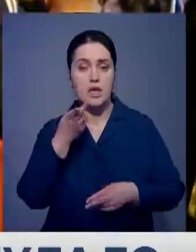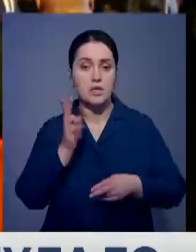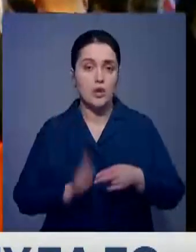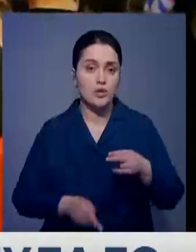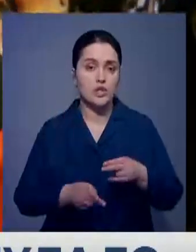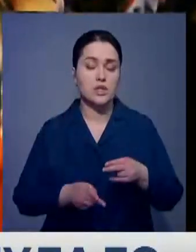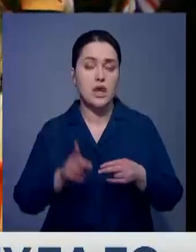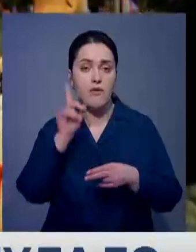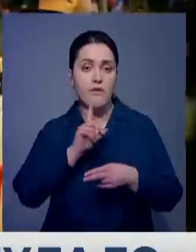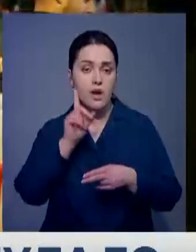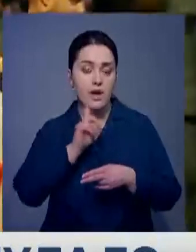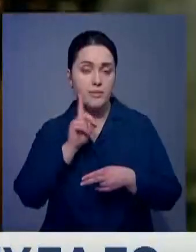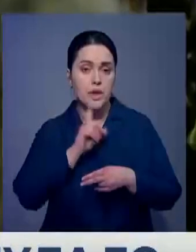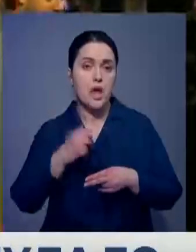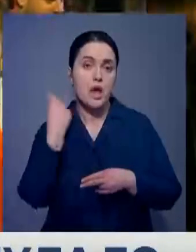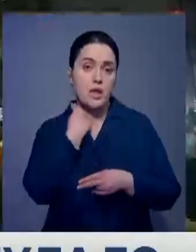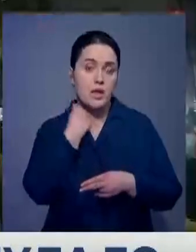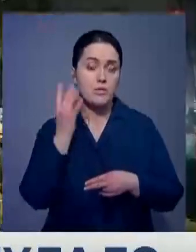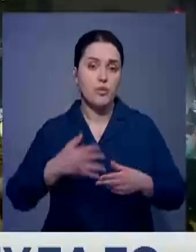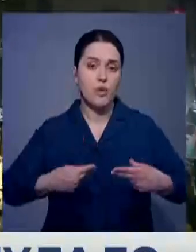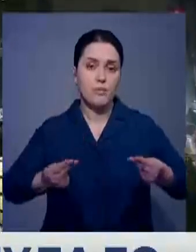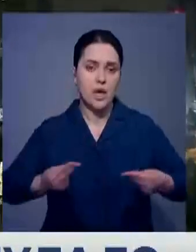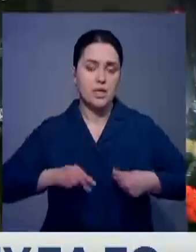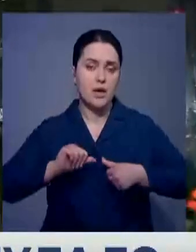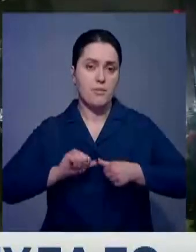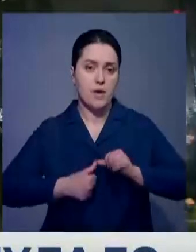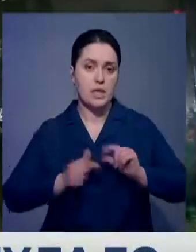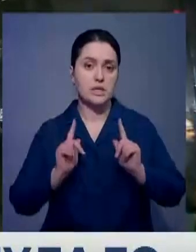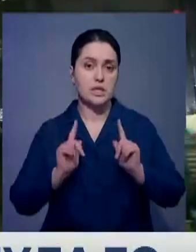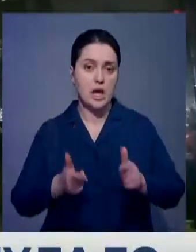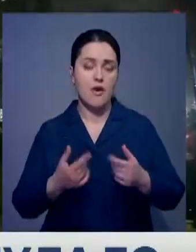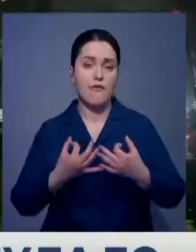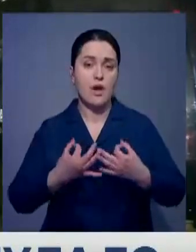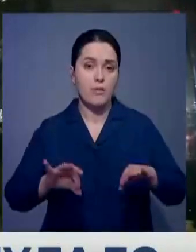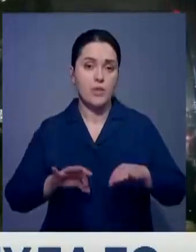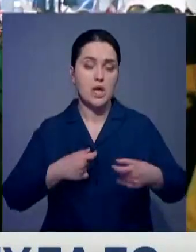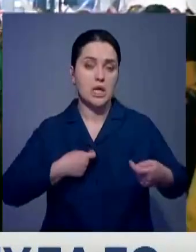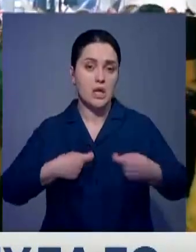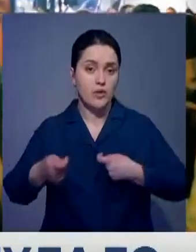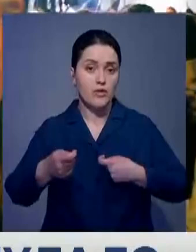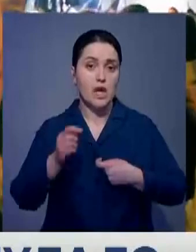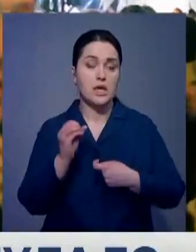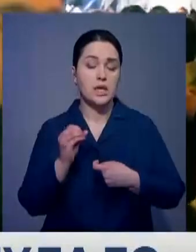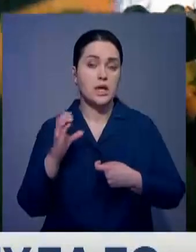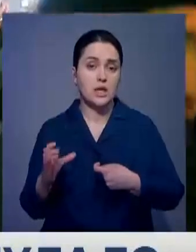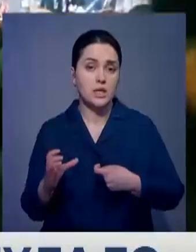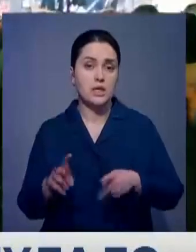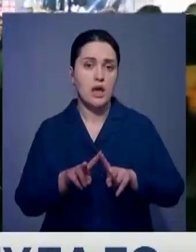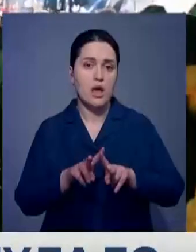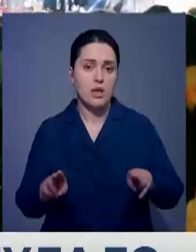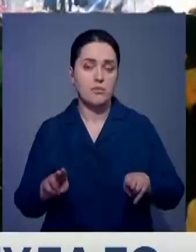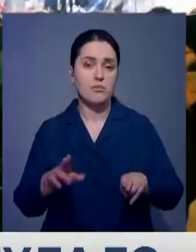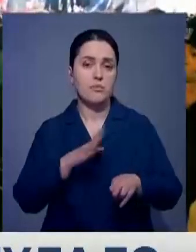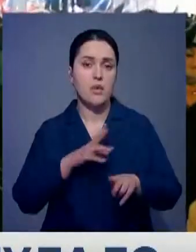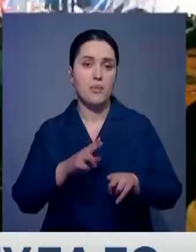переходной период. Великобритания намерена подписать постоянные соглашения о свободной торговле с ЕС, аналогичное тому, которое Союз